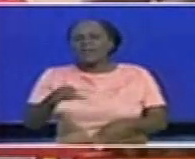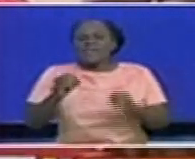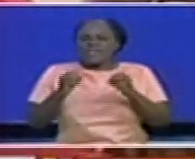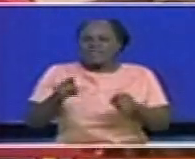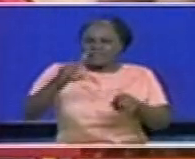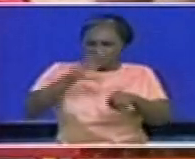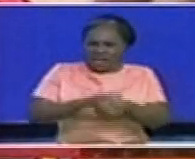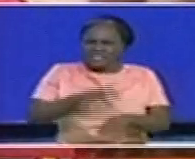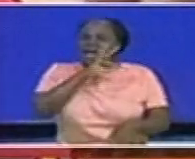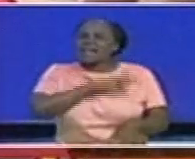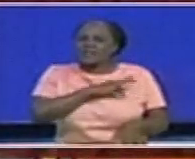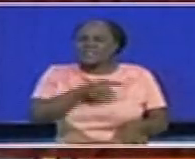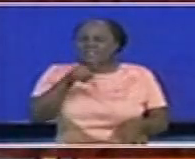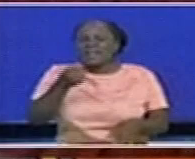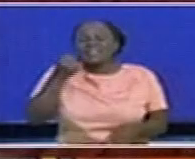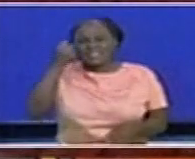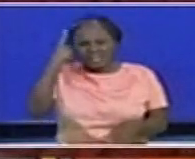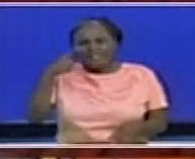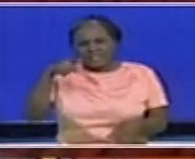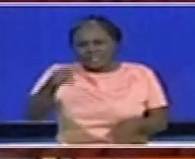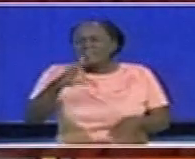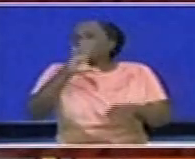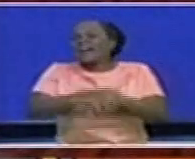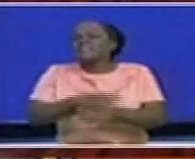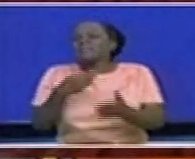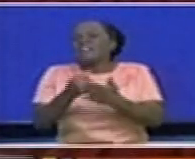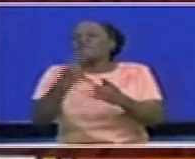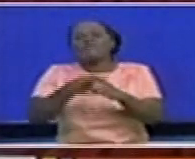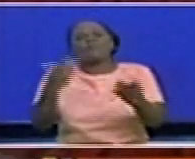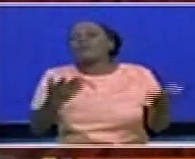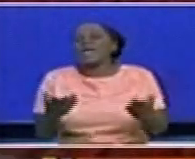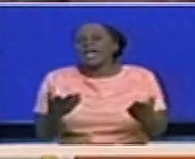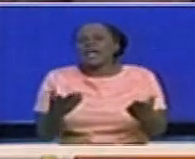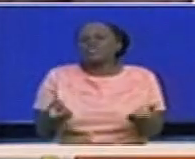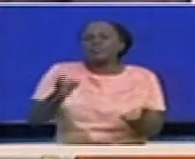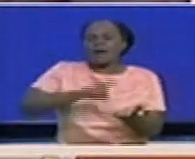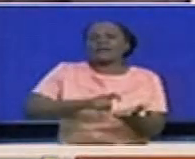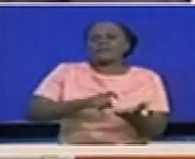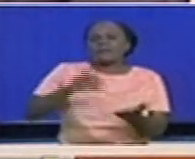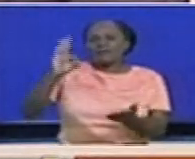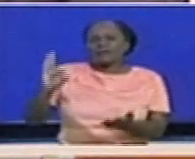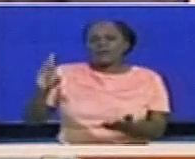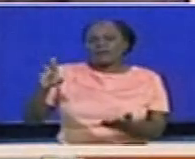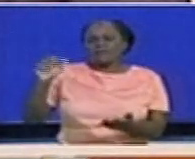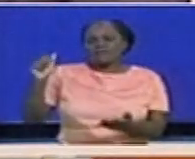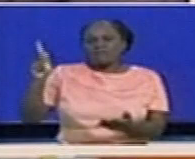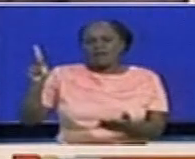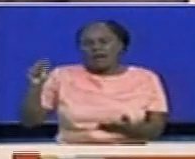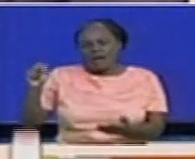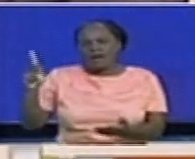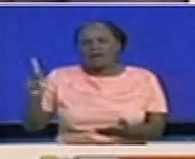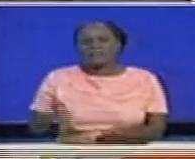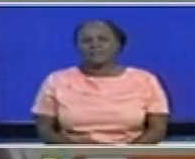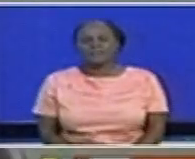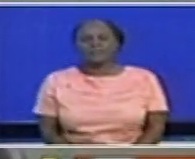kupata nyongeza hizo, haieleweki ni wapi fedha hizo zitapatikana kugharimikia mishahara hiyo minono. Franco Tieno, KTN Leo.